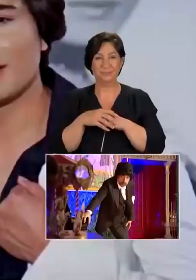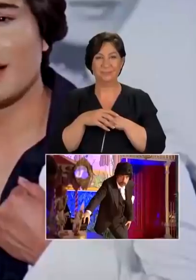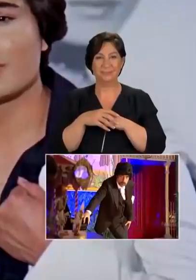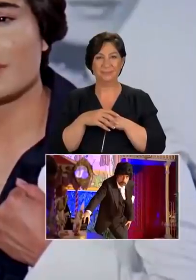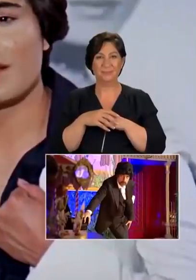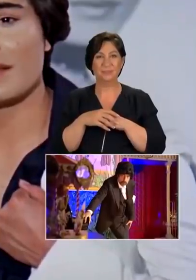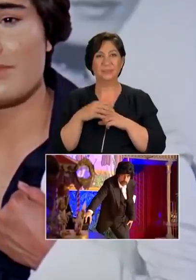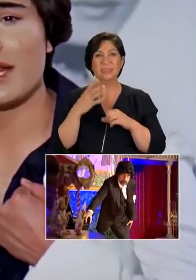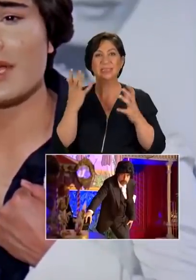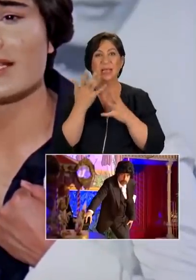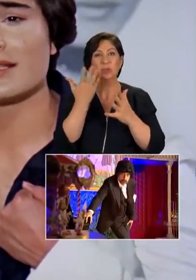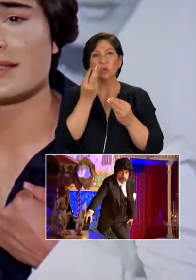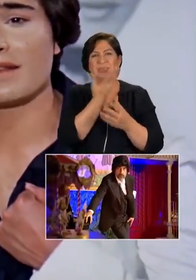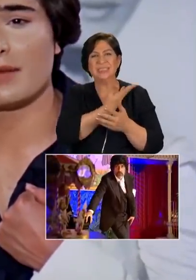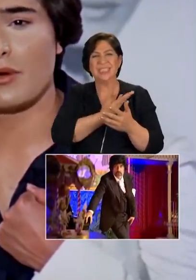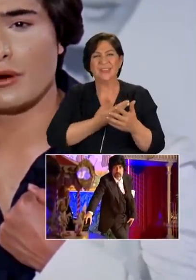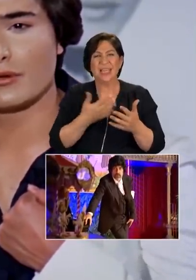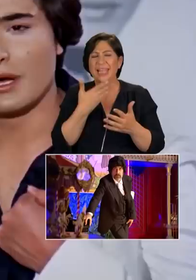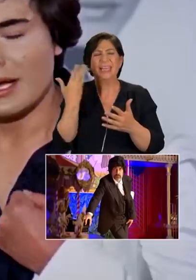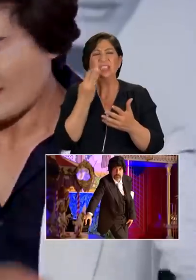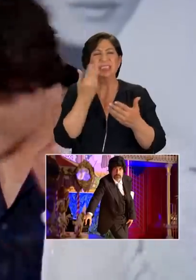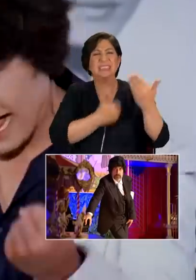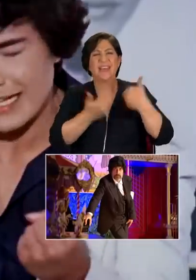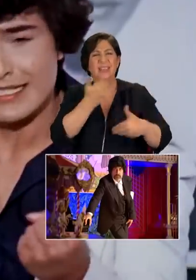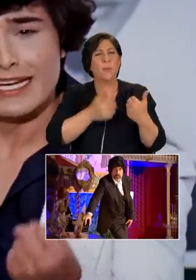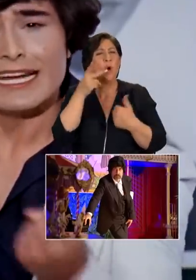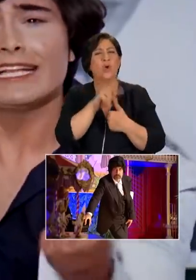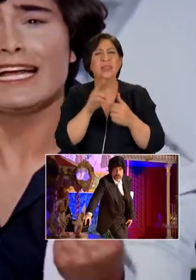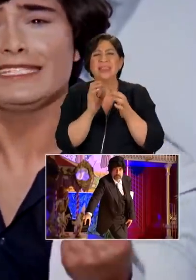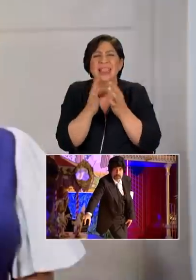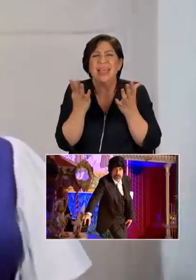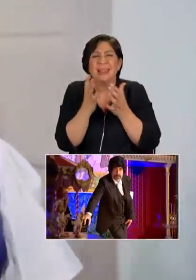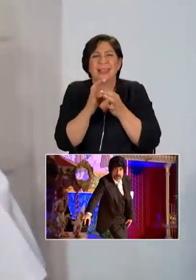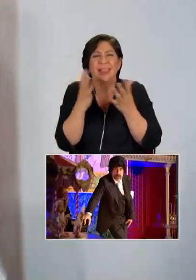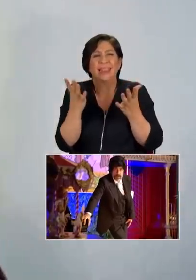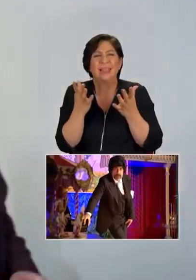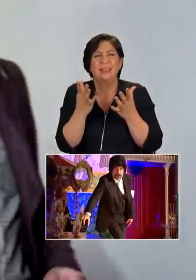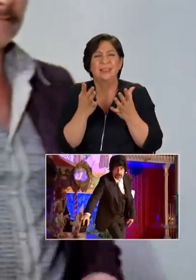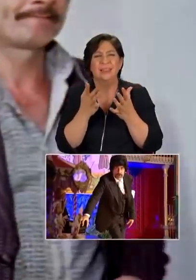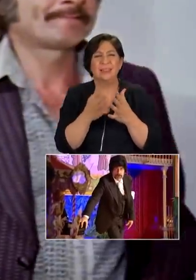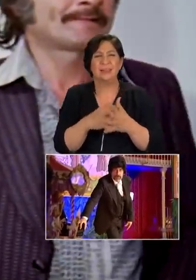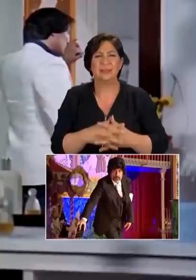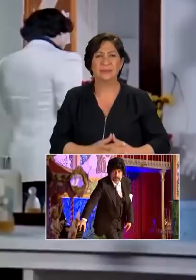görelim. Bundan daha çok sevdiğim benim gencecik sevgilim ölüyor. Neden? Neden?